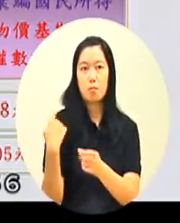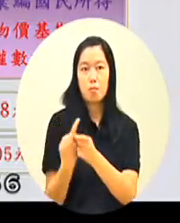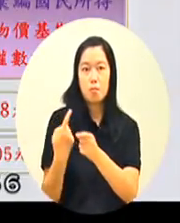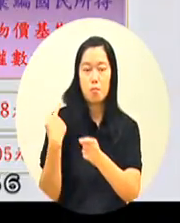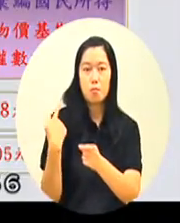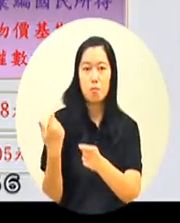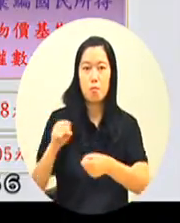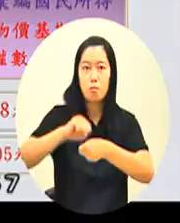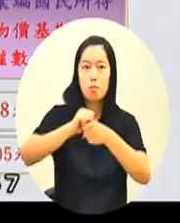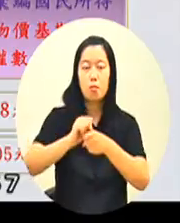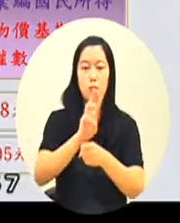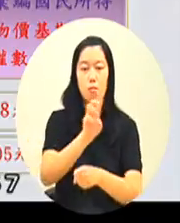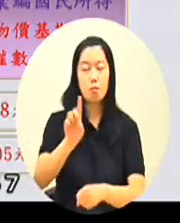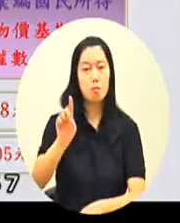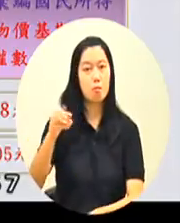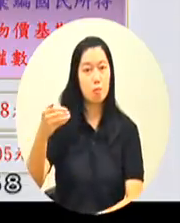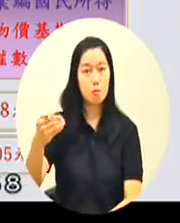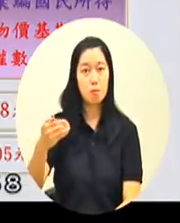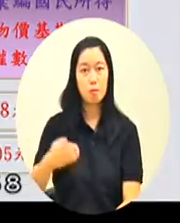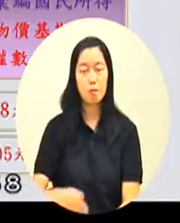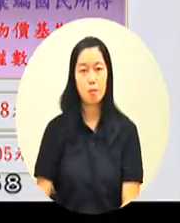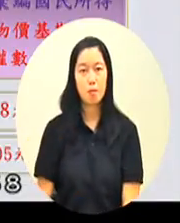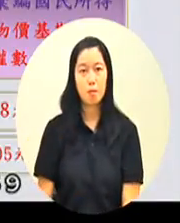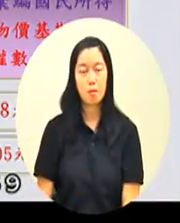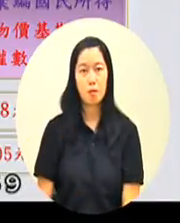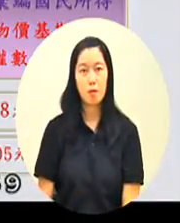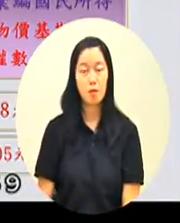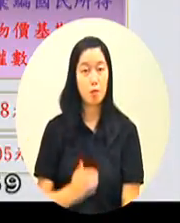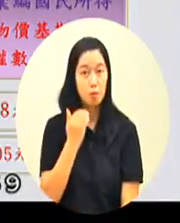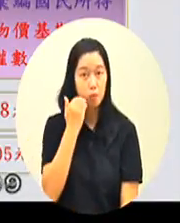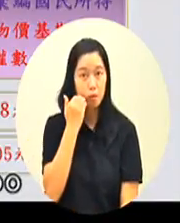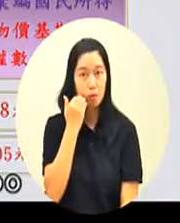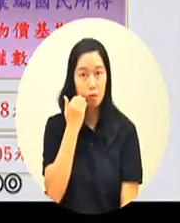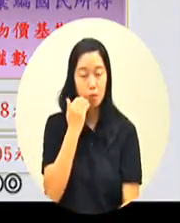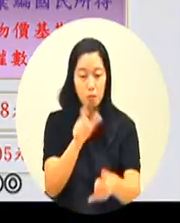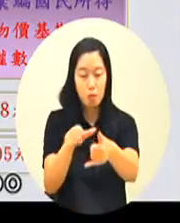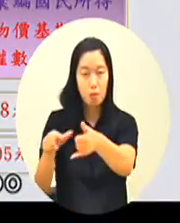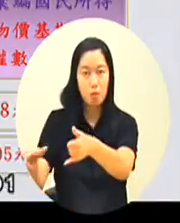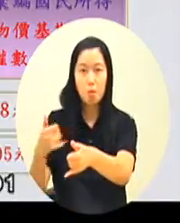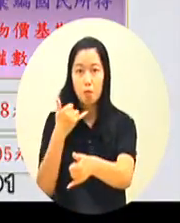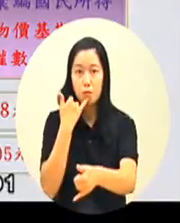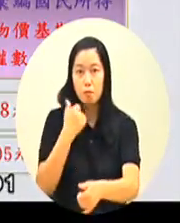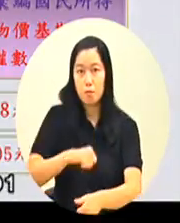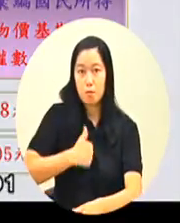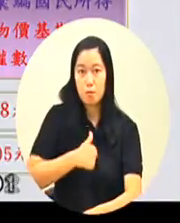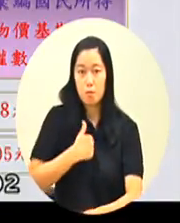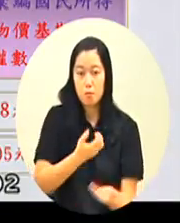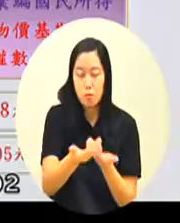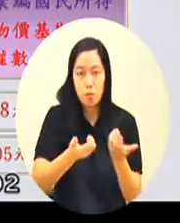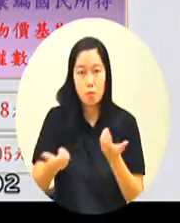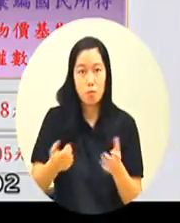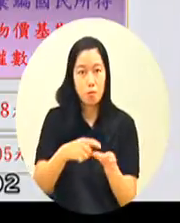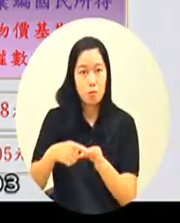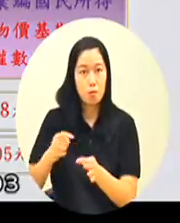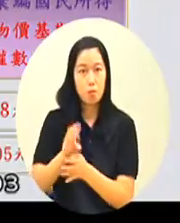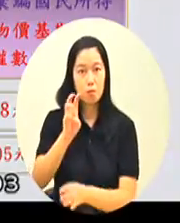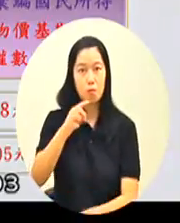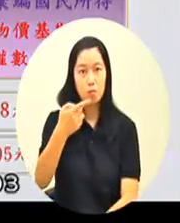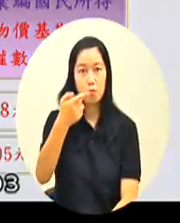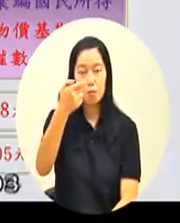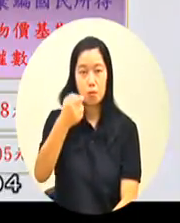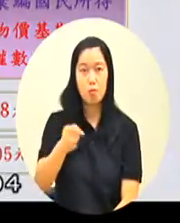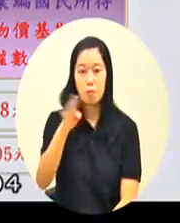了3.19%。那如果就每人可支配所得来看的话，是31万9千多，